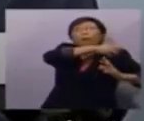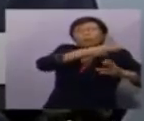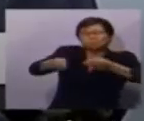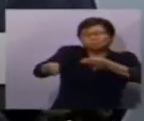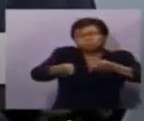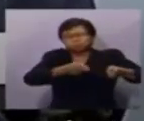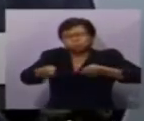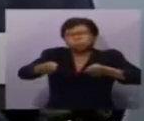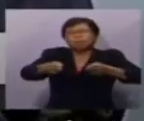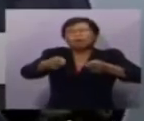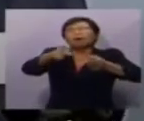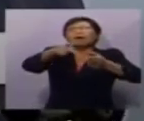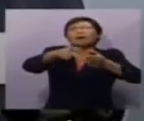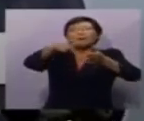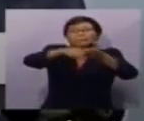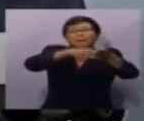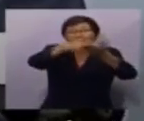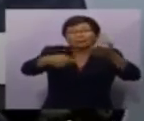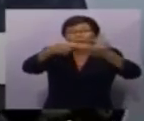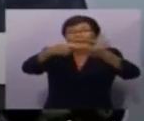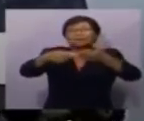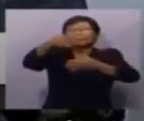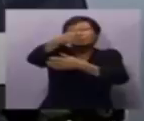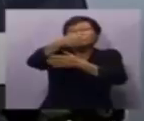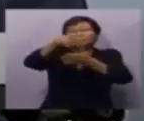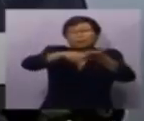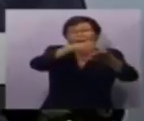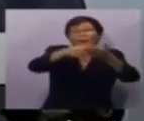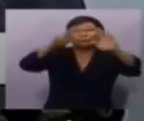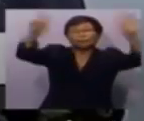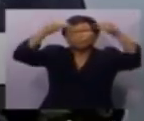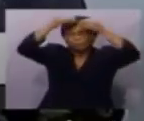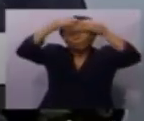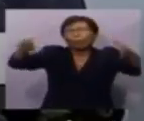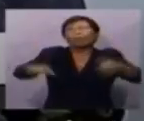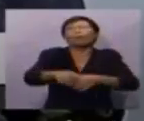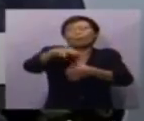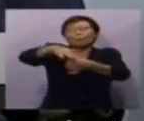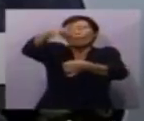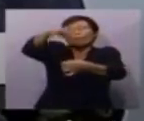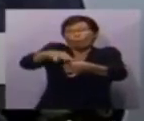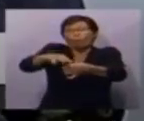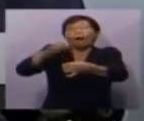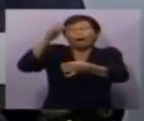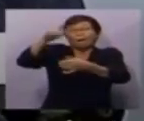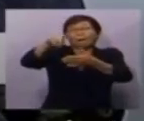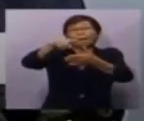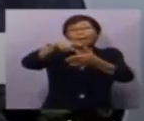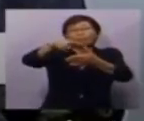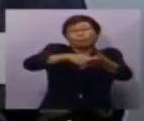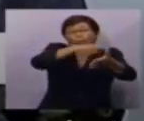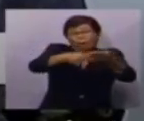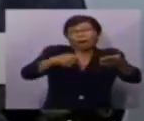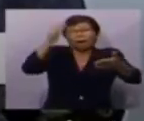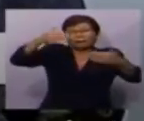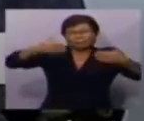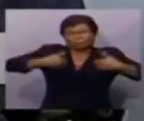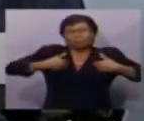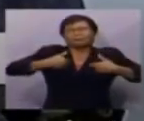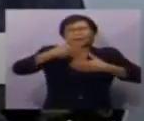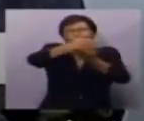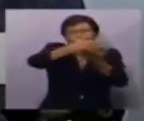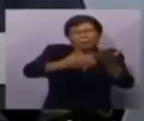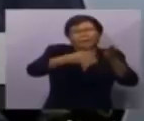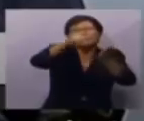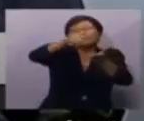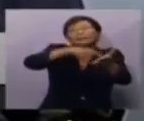pengurus pilihan raya mengisytiharkan bahawa suatu pengundian akan dijalankan di dalam bahagian